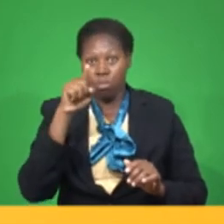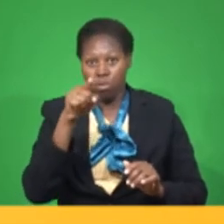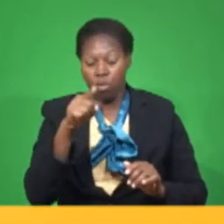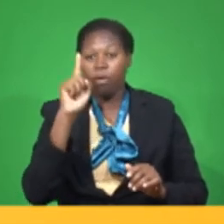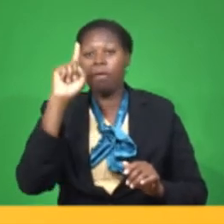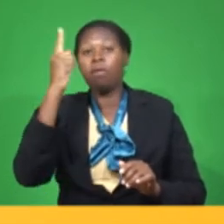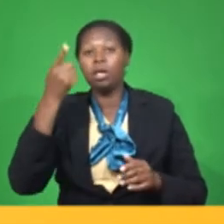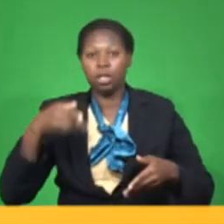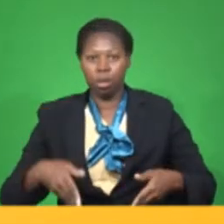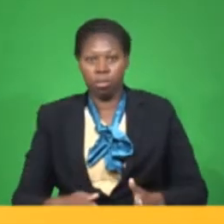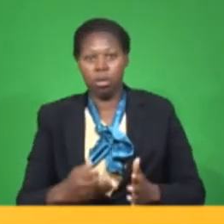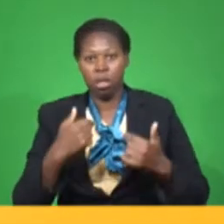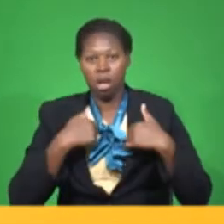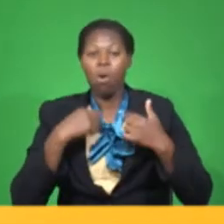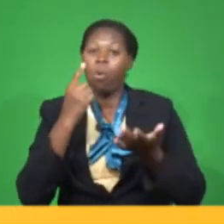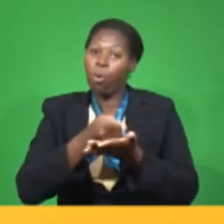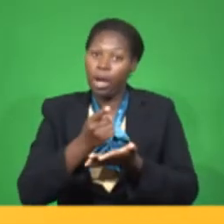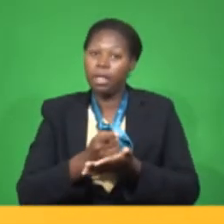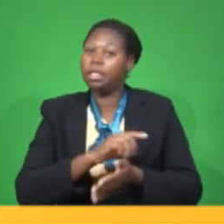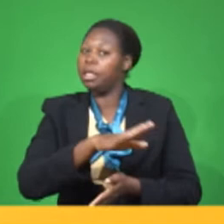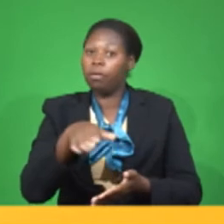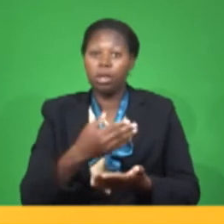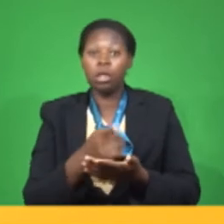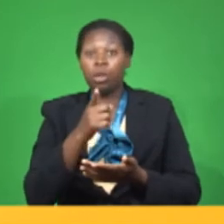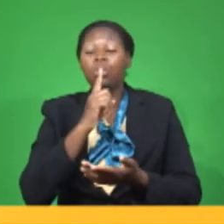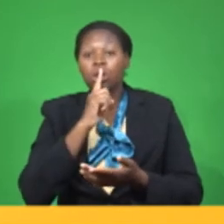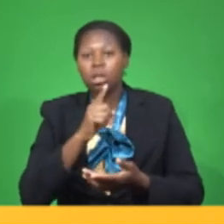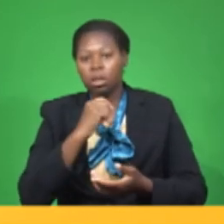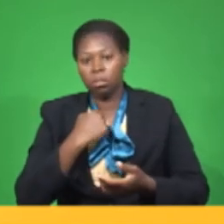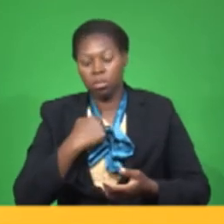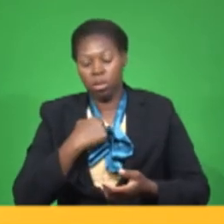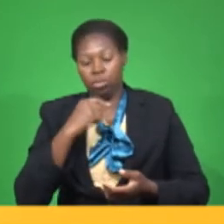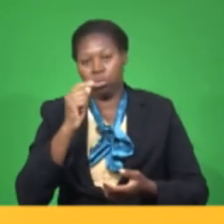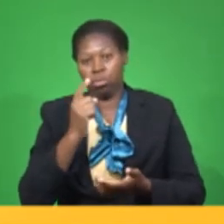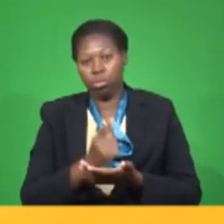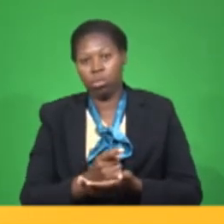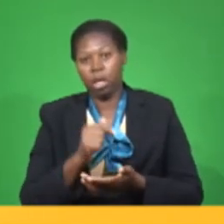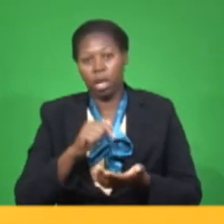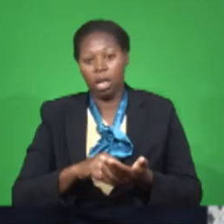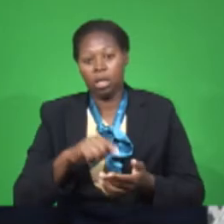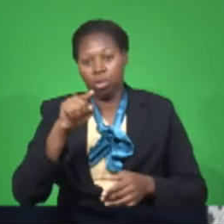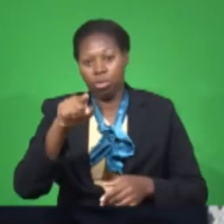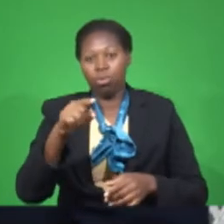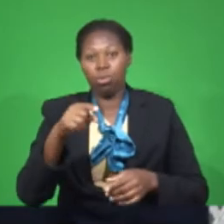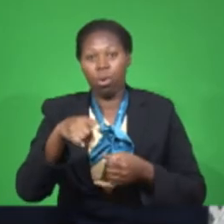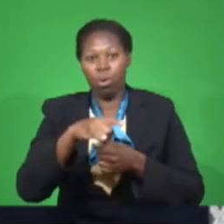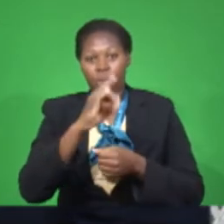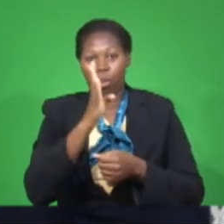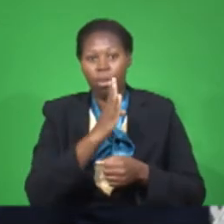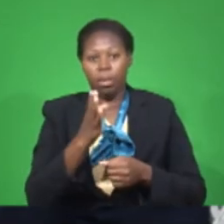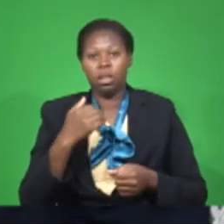ira. Simuka enyu mugare mudye nyama yangu yemhuka, mweya wenyu undiropafadze. Genesis